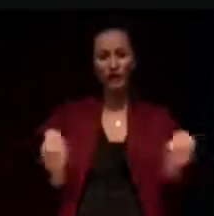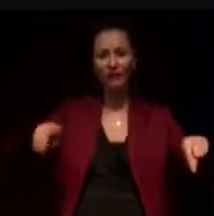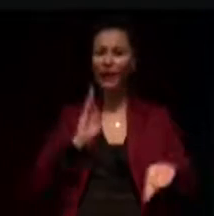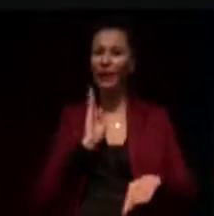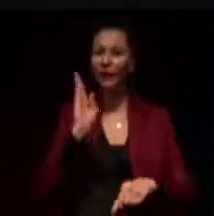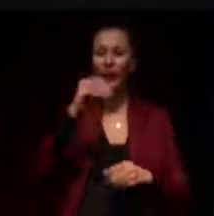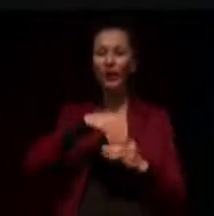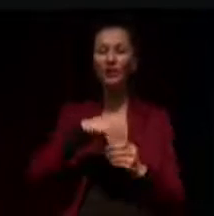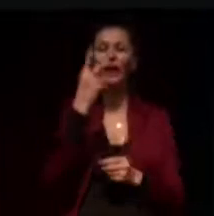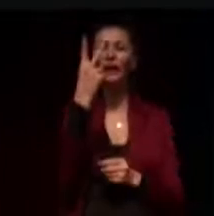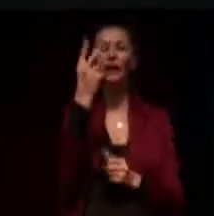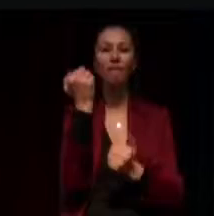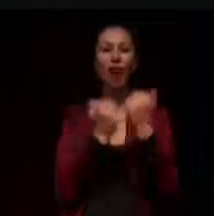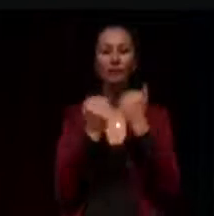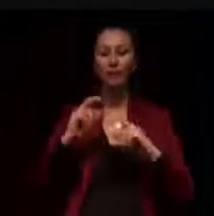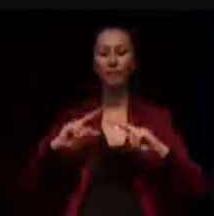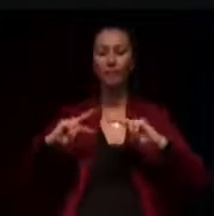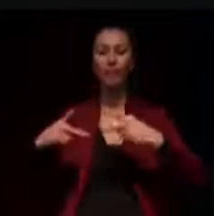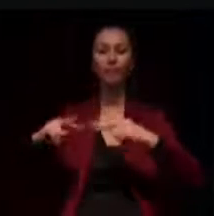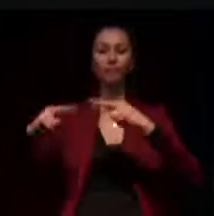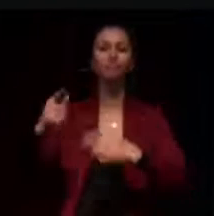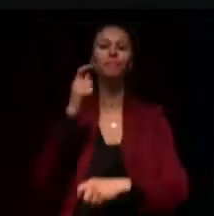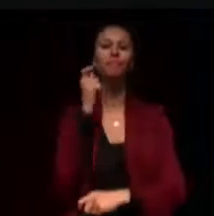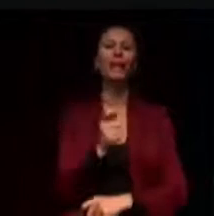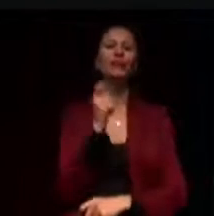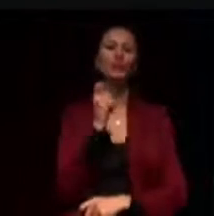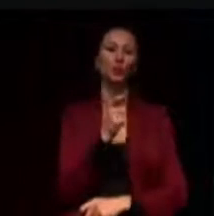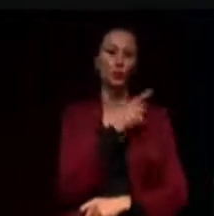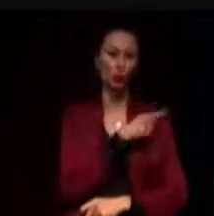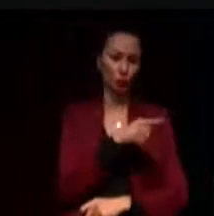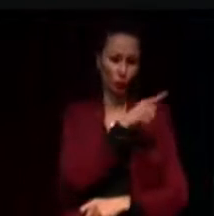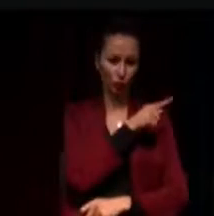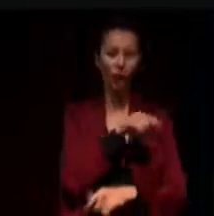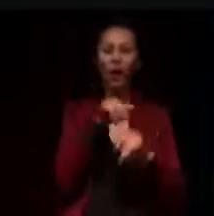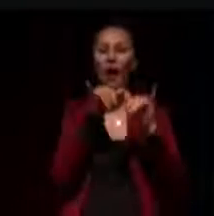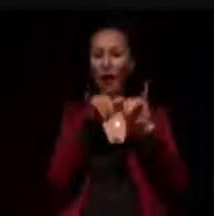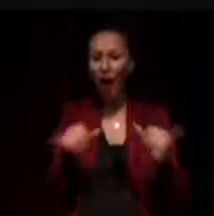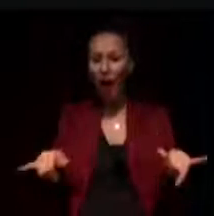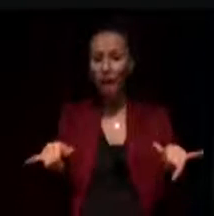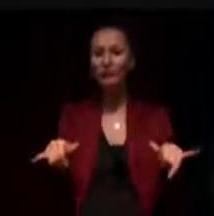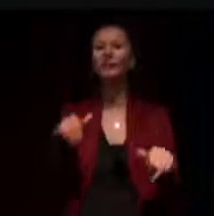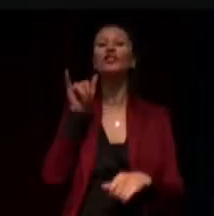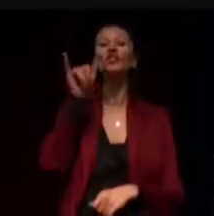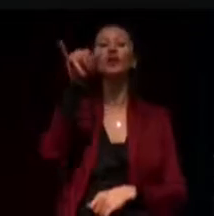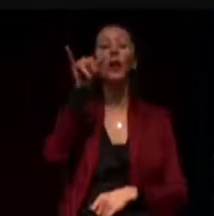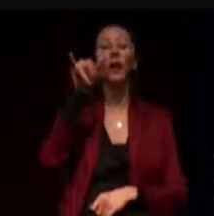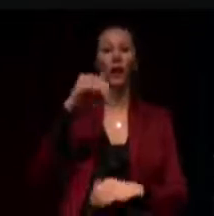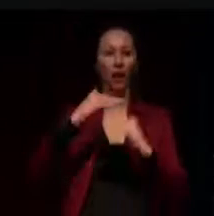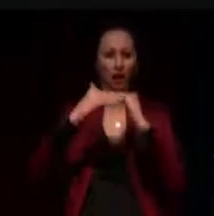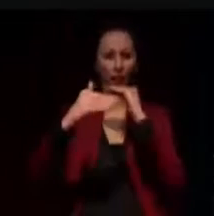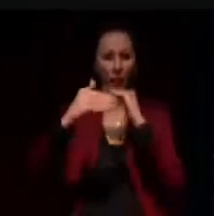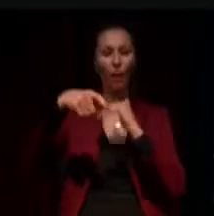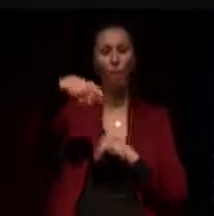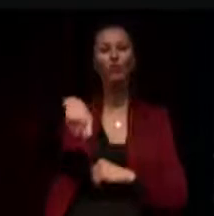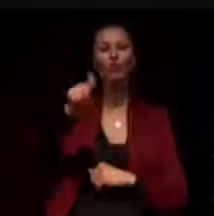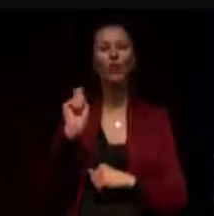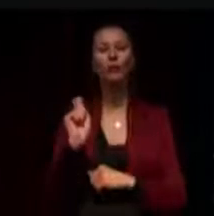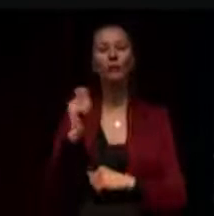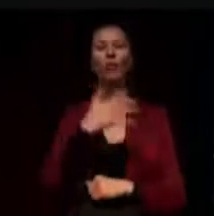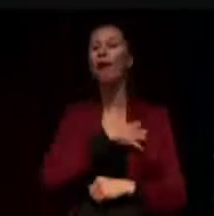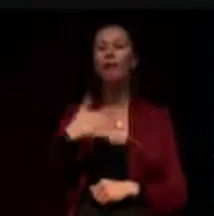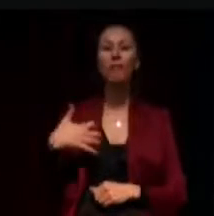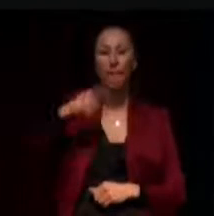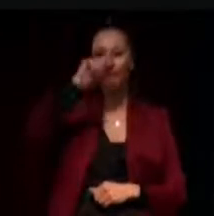için iki vasıta değiştirmek zorunda kalmaktaydı. Aynı şekilde Çiğli halkı da Bostanlı